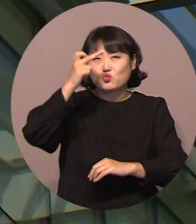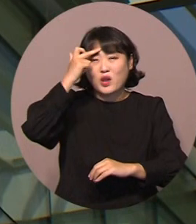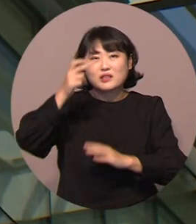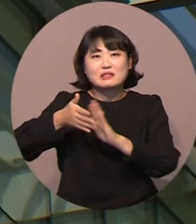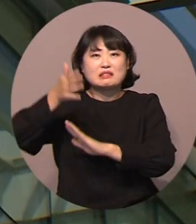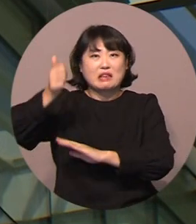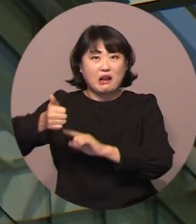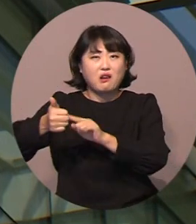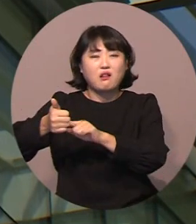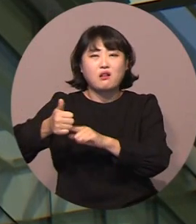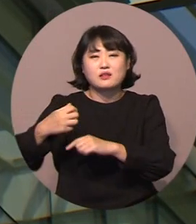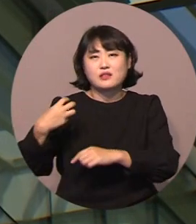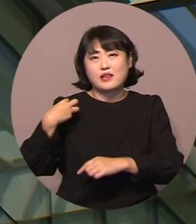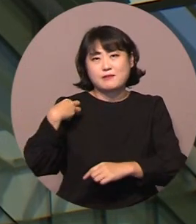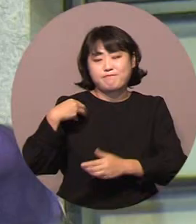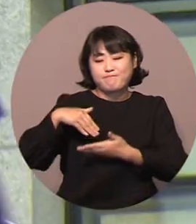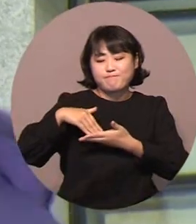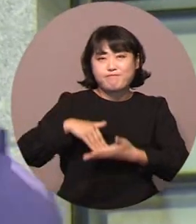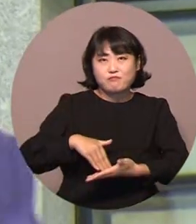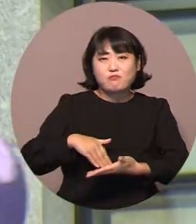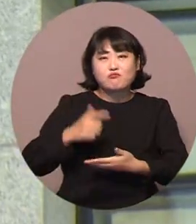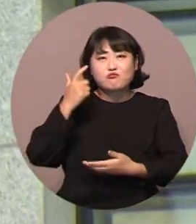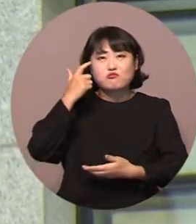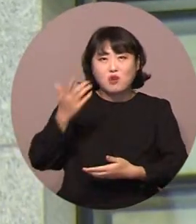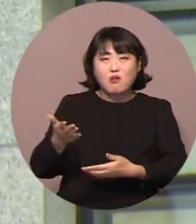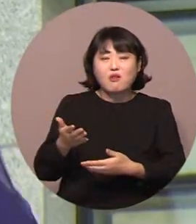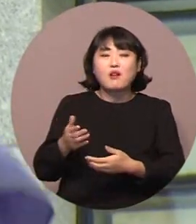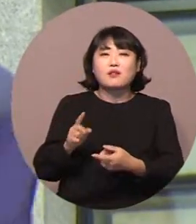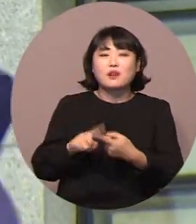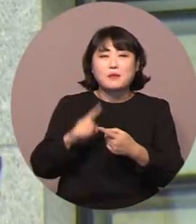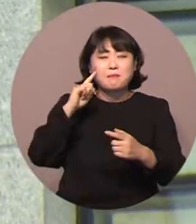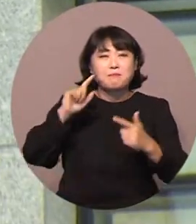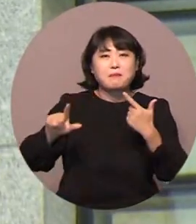대해 엄의 책임을 물를 것이라며 강하게 반발했습니다